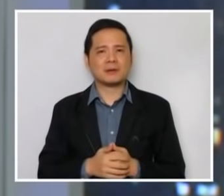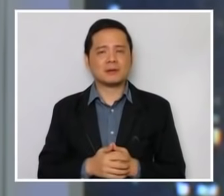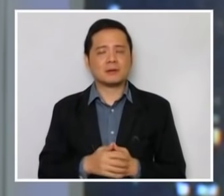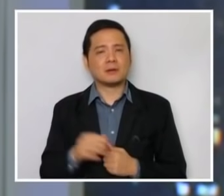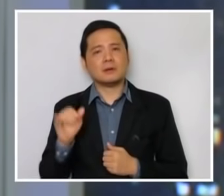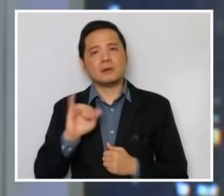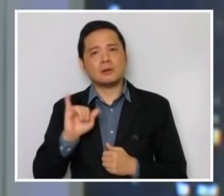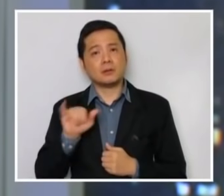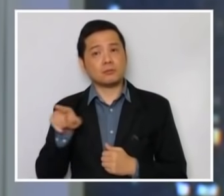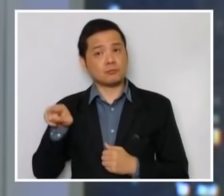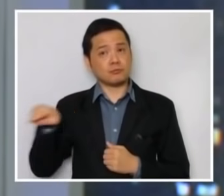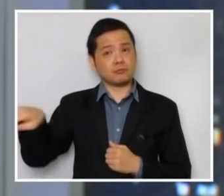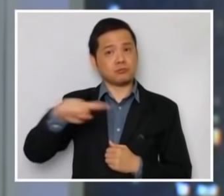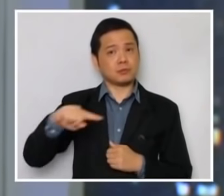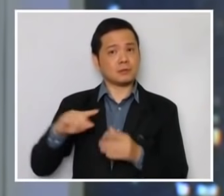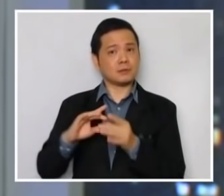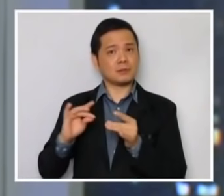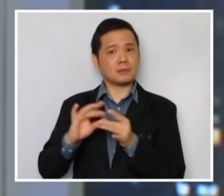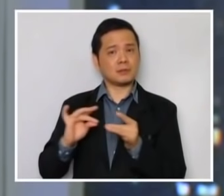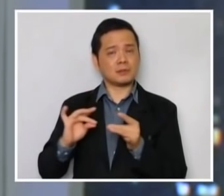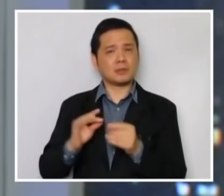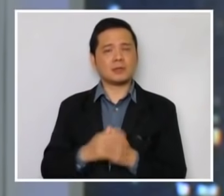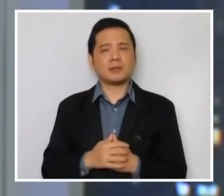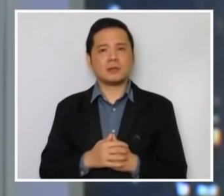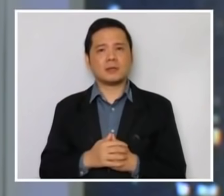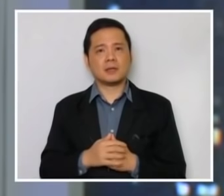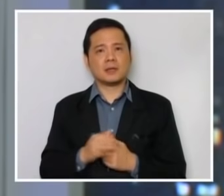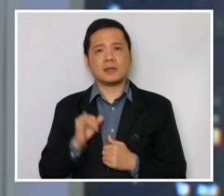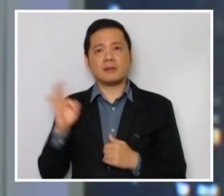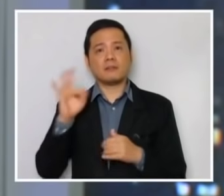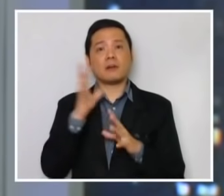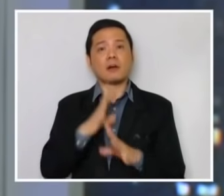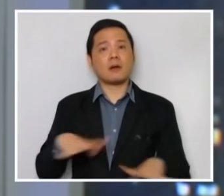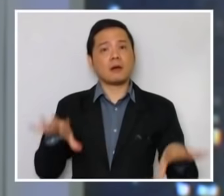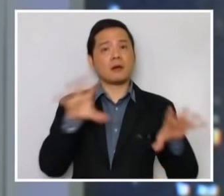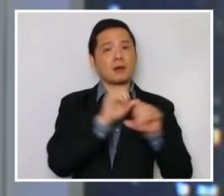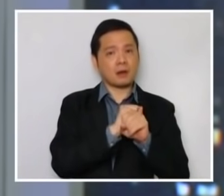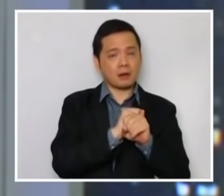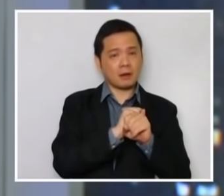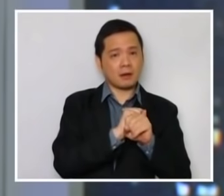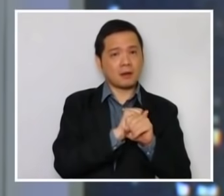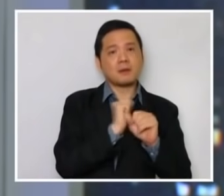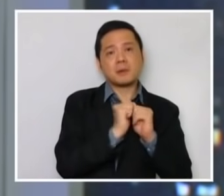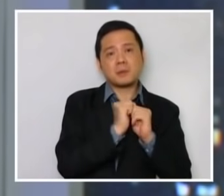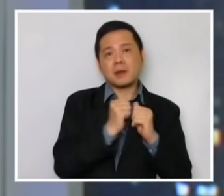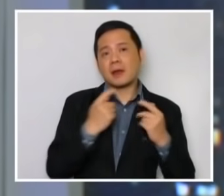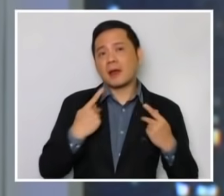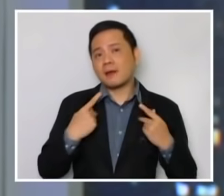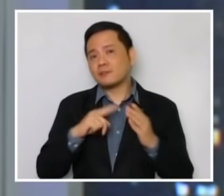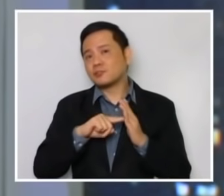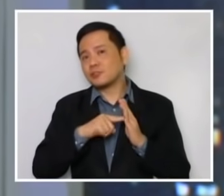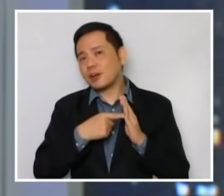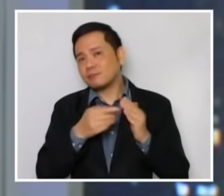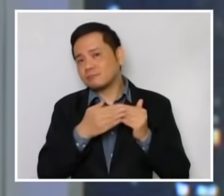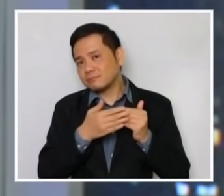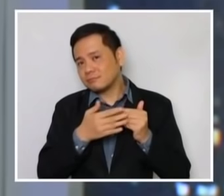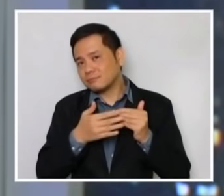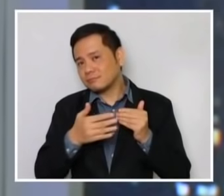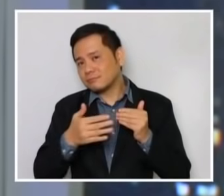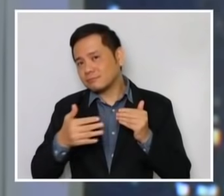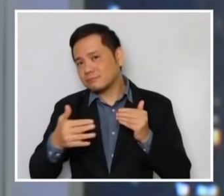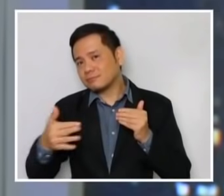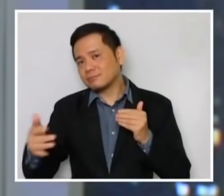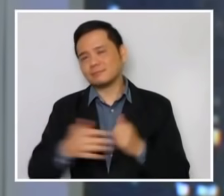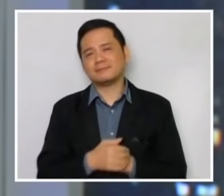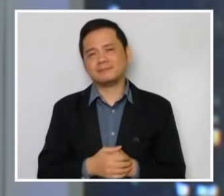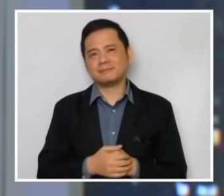po nila, kung may nagwawakas, ay meron ding nagsisimula. Kaya naman, abangan po